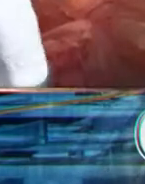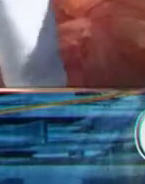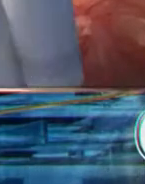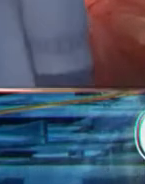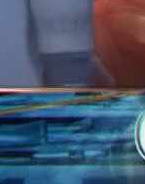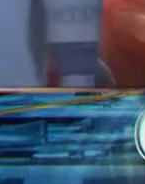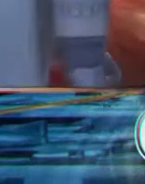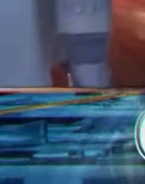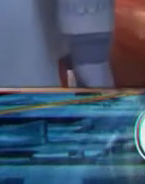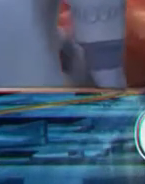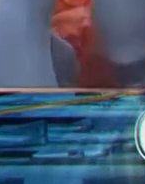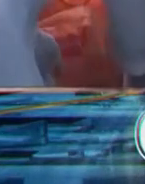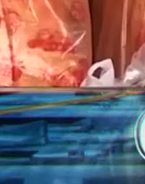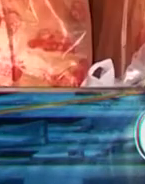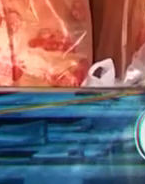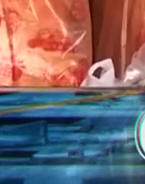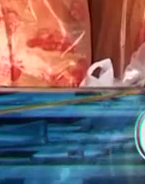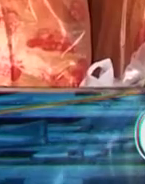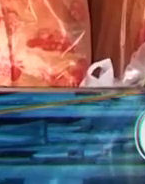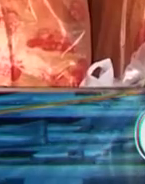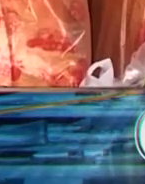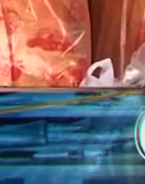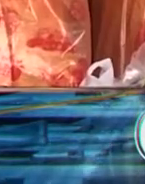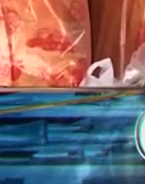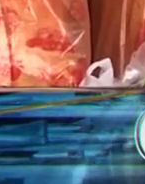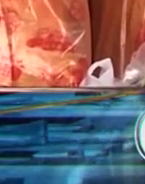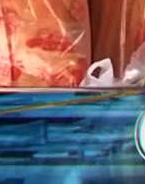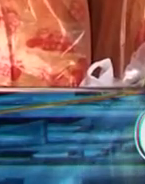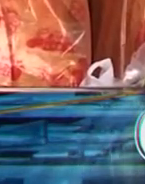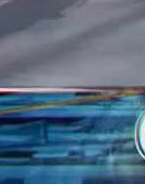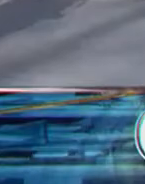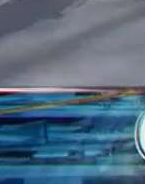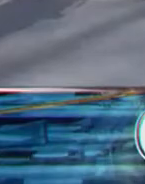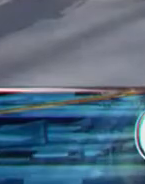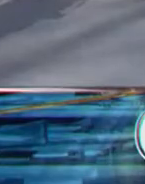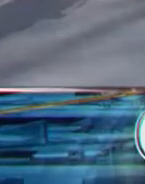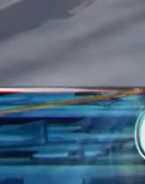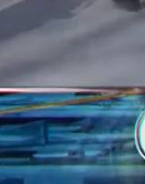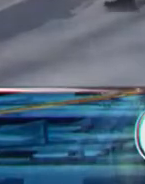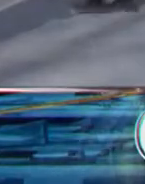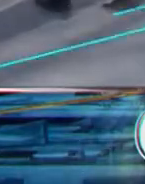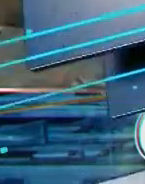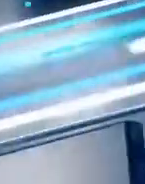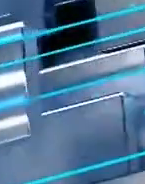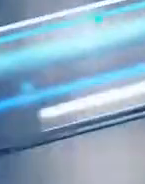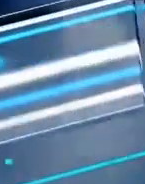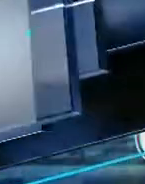Благое дело! 30 семей Каратальского района получили помощь из рук священнослужителя.